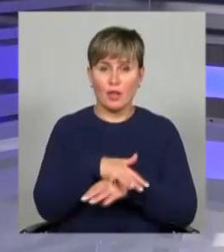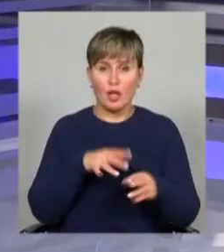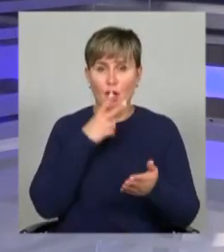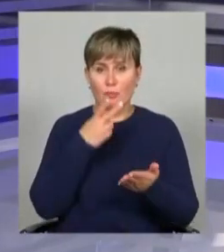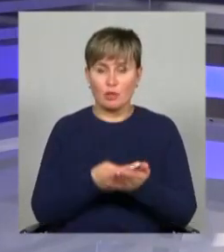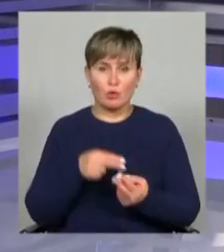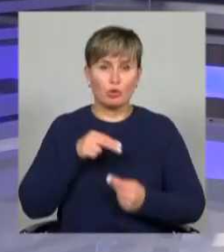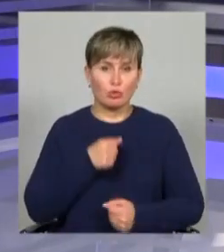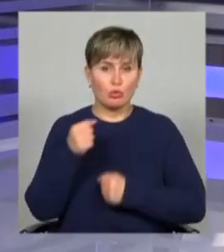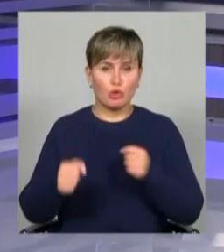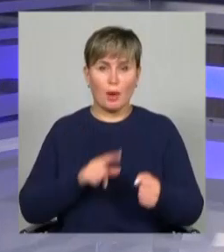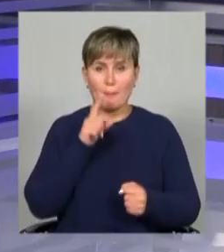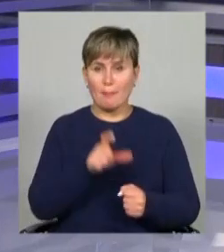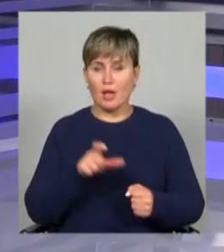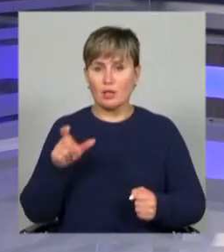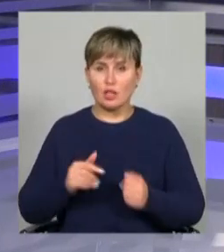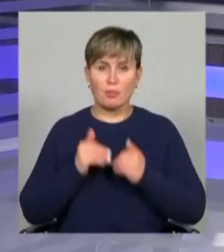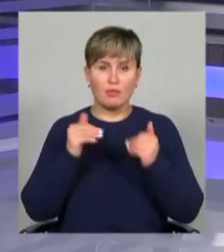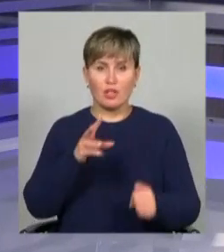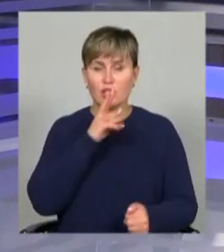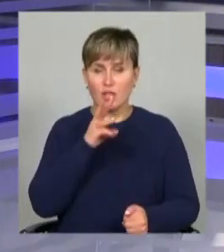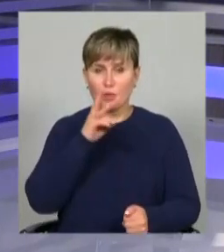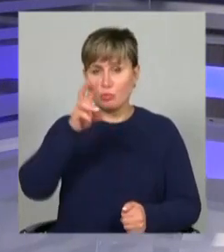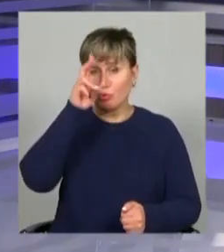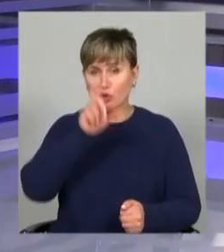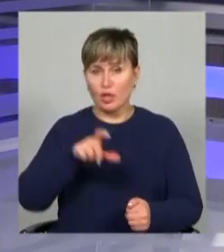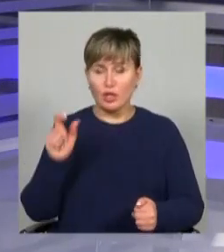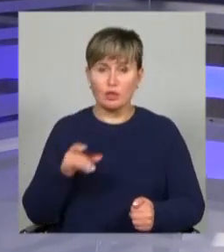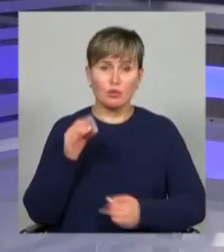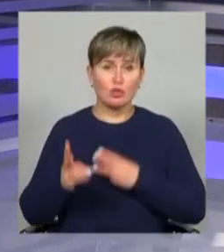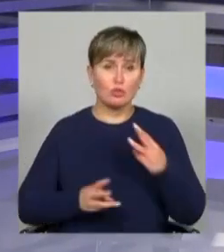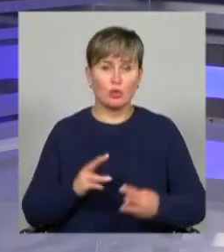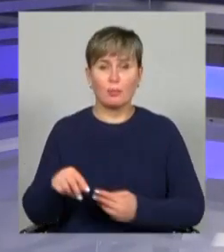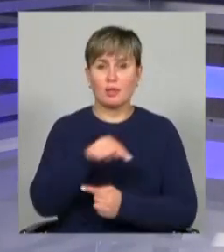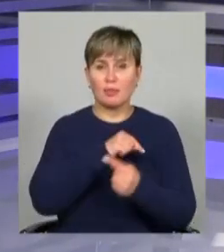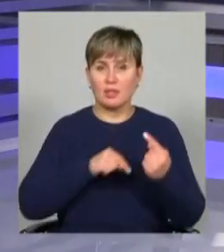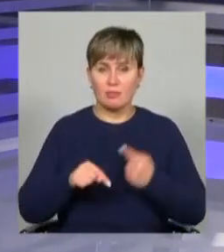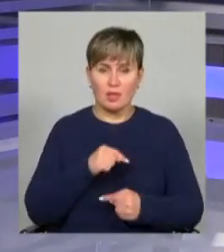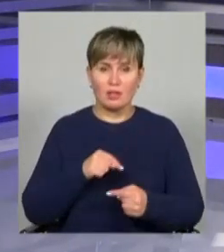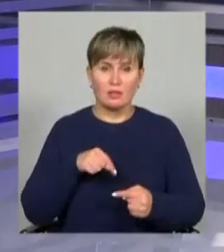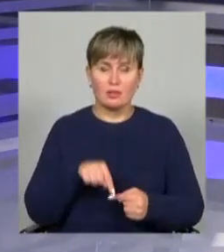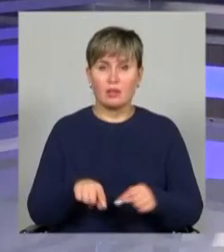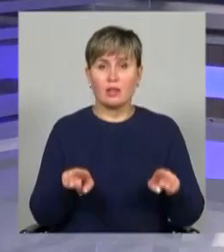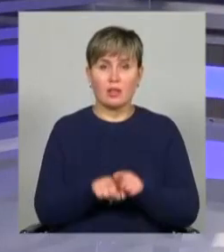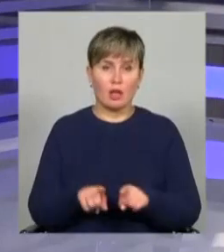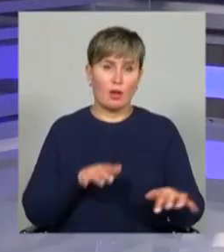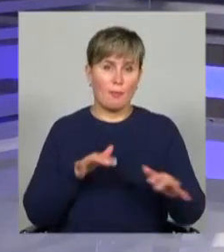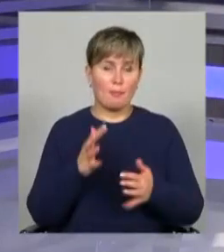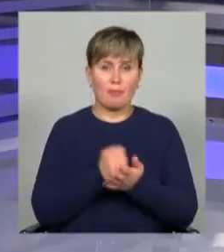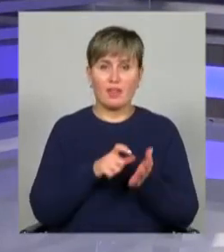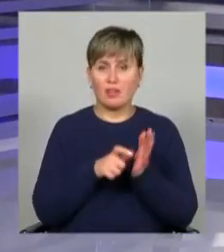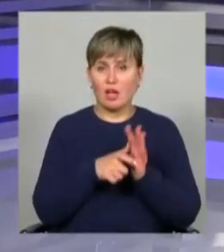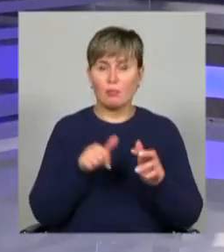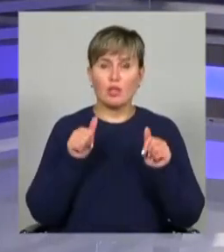предусматривает трудоустройство молодежи, повышение зарплаты бюджетникам и стимулирование предпринимательства. Прибегнуть к таким мерам в Кабмине